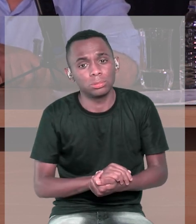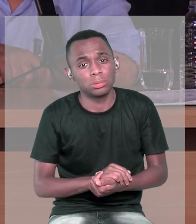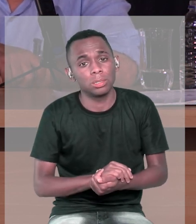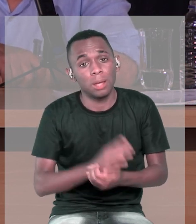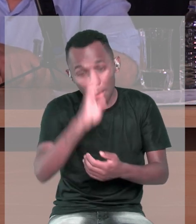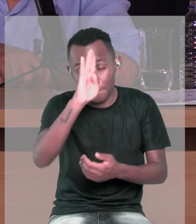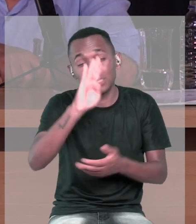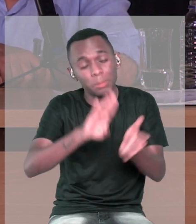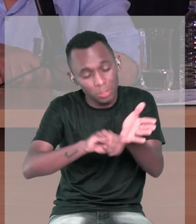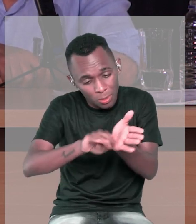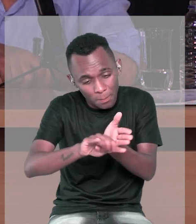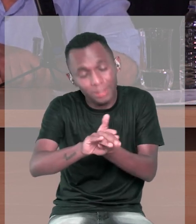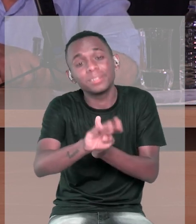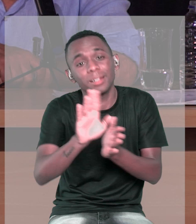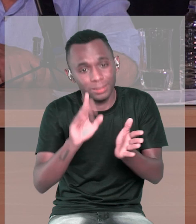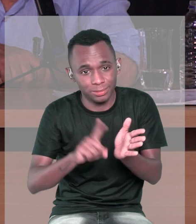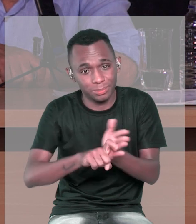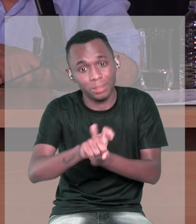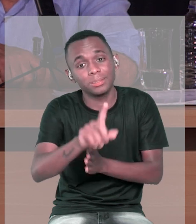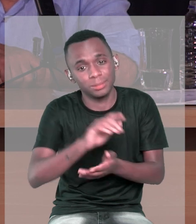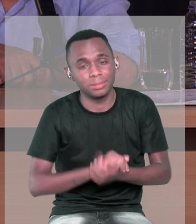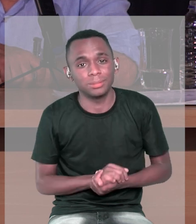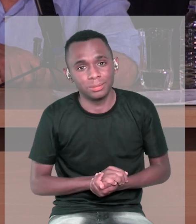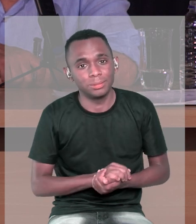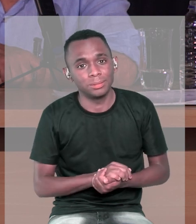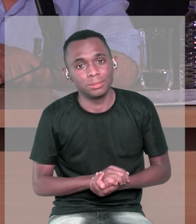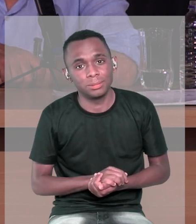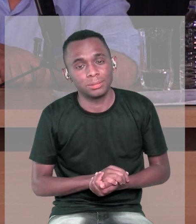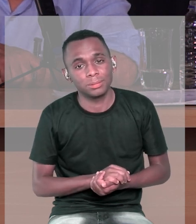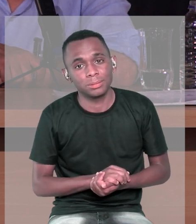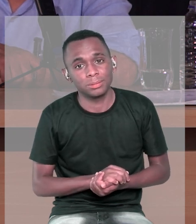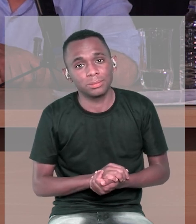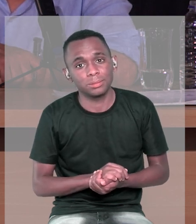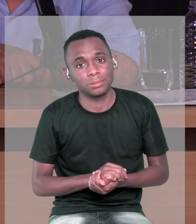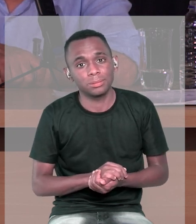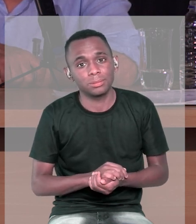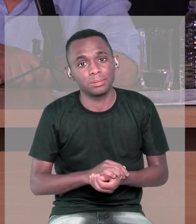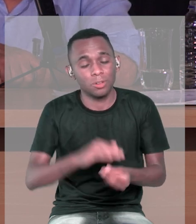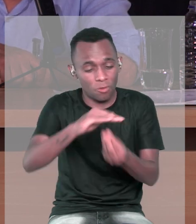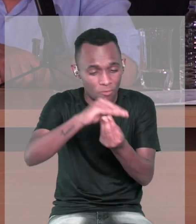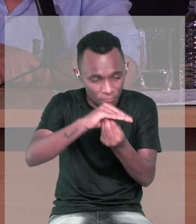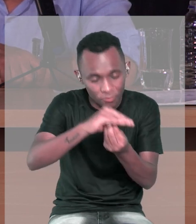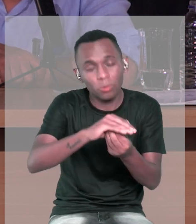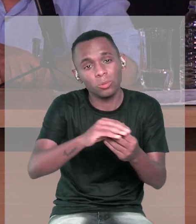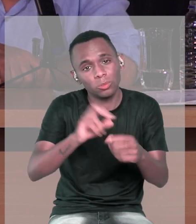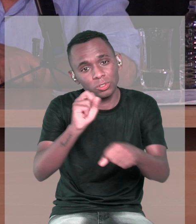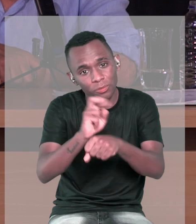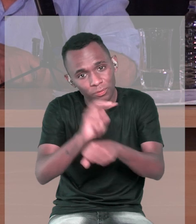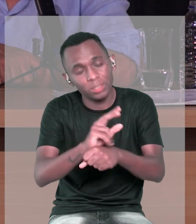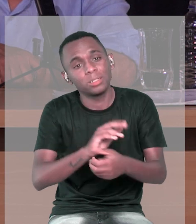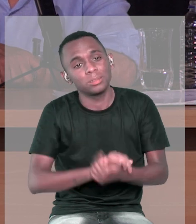essencialmente são bactérias, mas existem outros conceitos. Oui, de toute façon, c'est surtout des bactéries. Fungos, lembrei. Fungos, vírus,